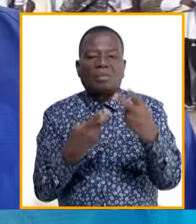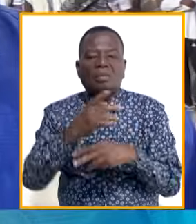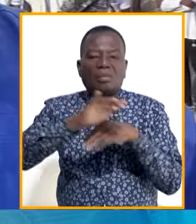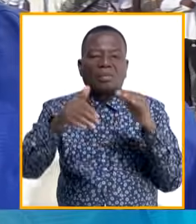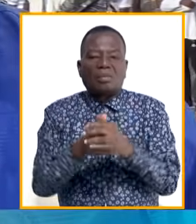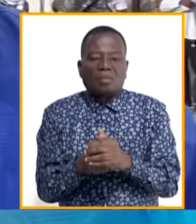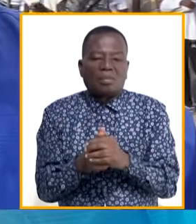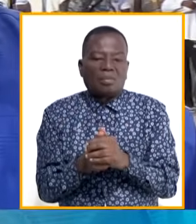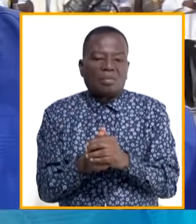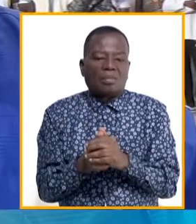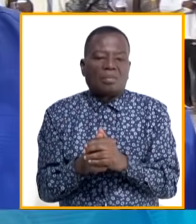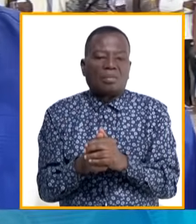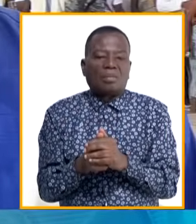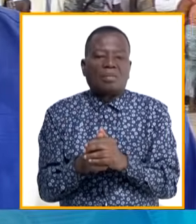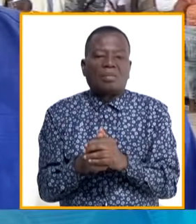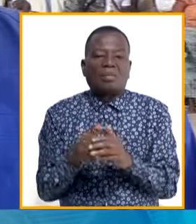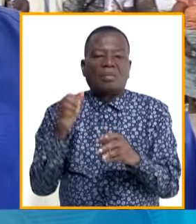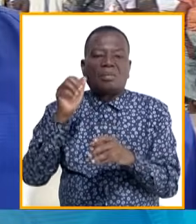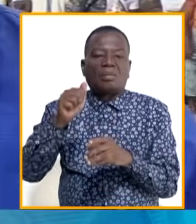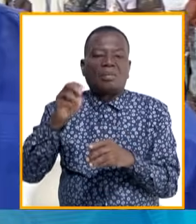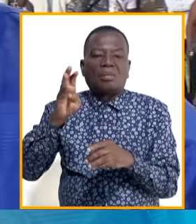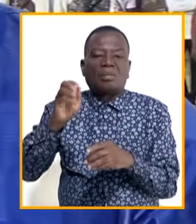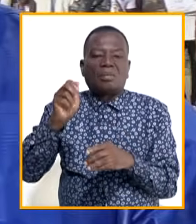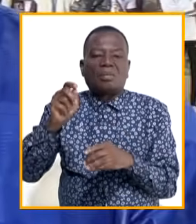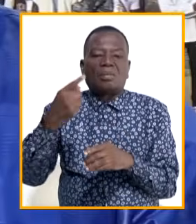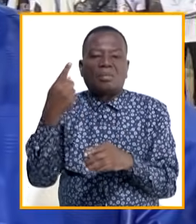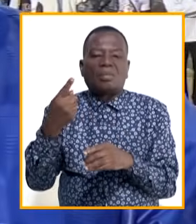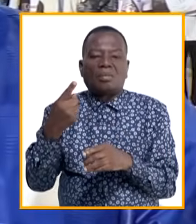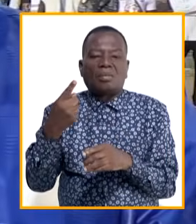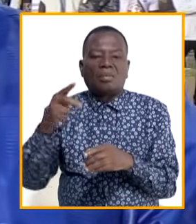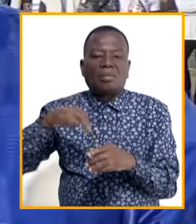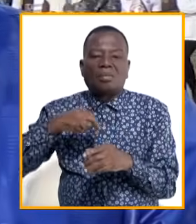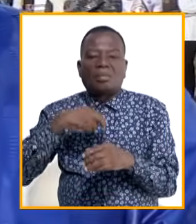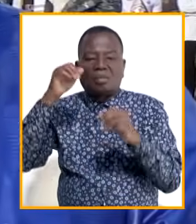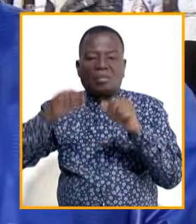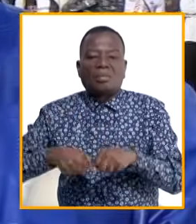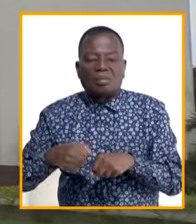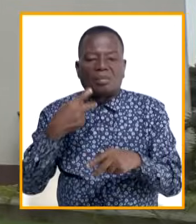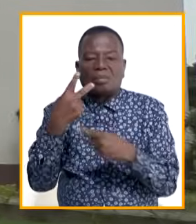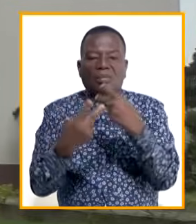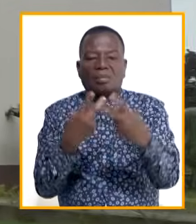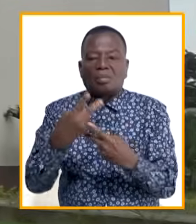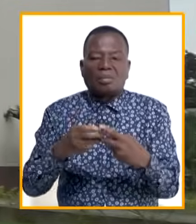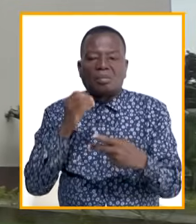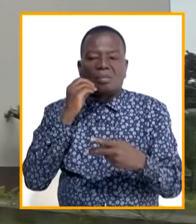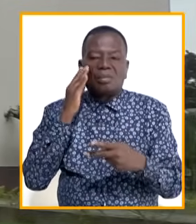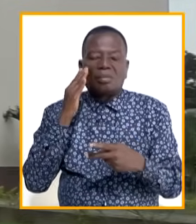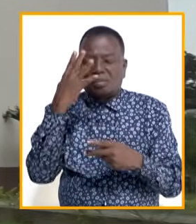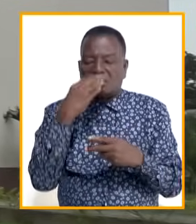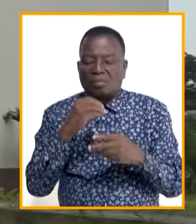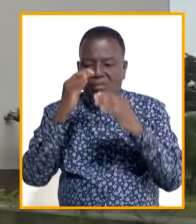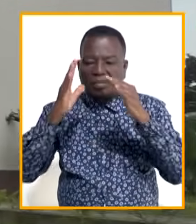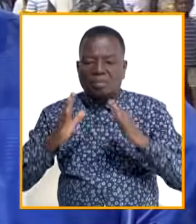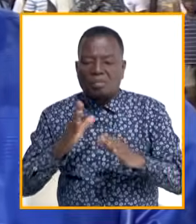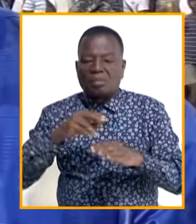tour de la cité Abobo 1, c'est bien ça. Et nous avons pu visiter les chambres. Nous